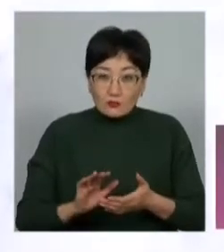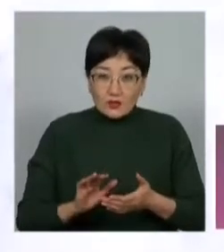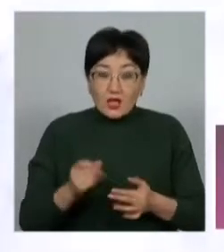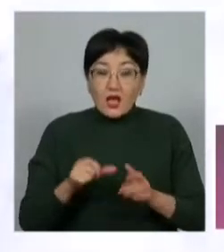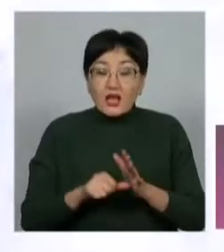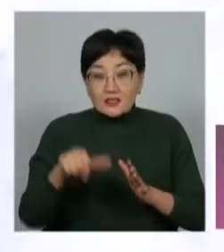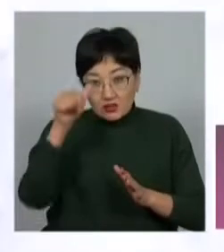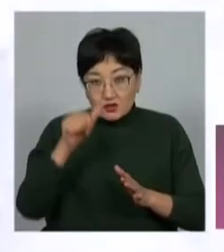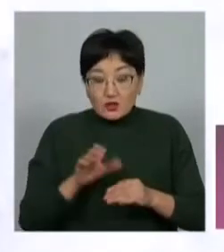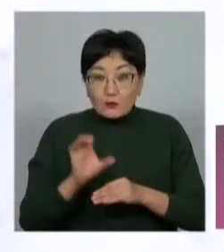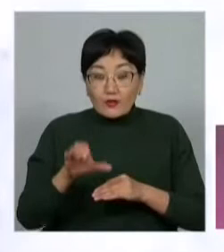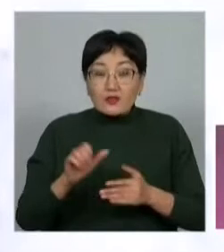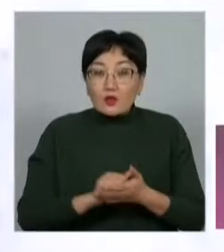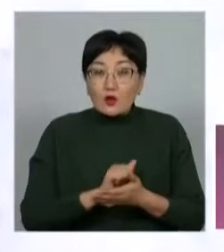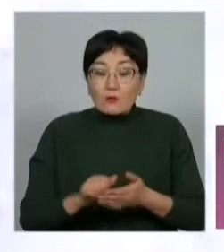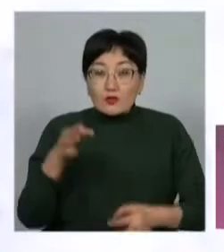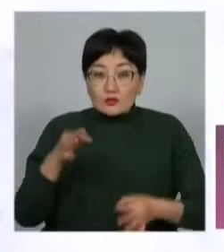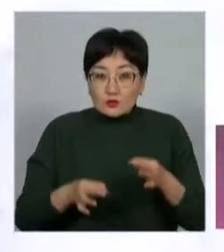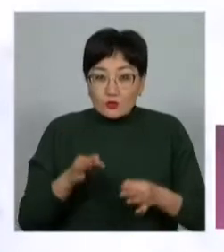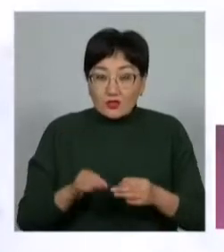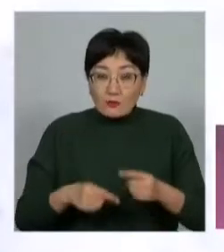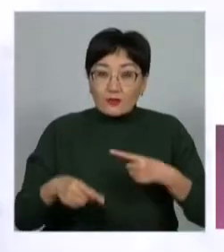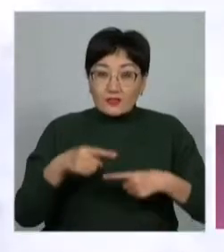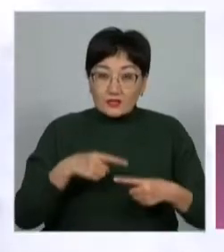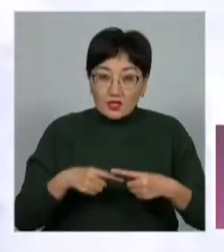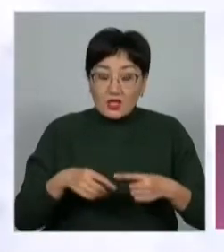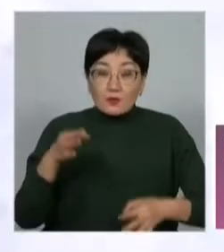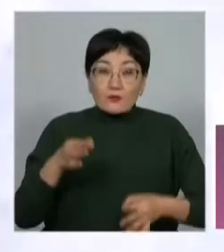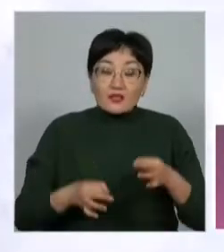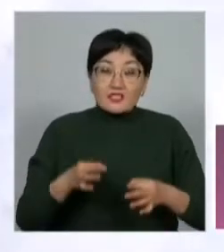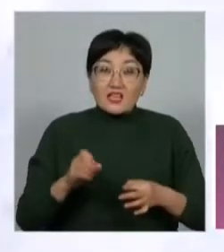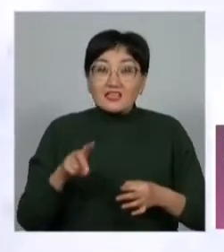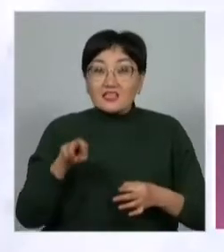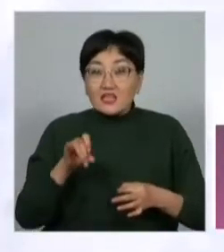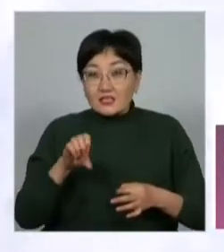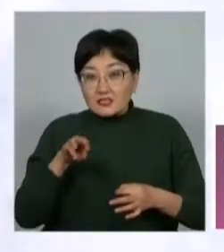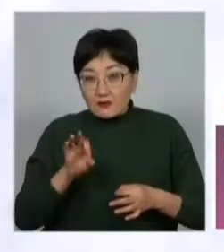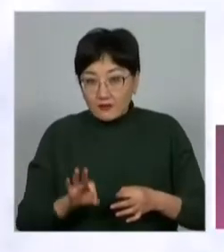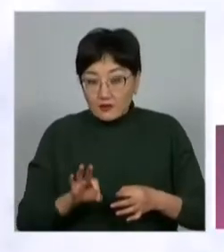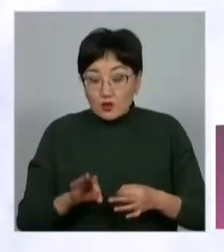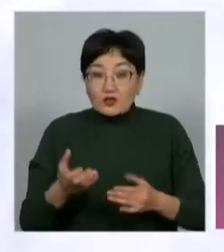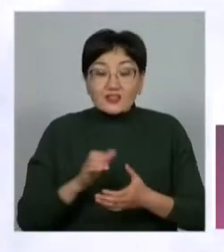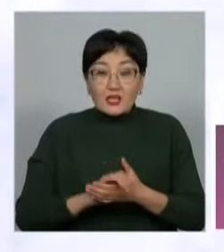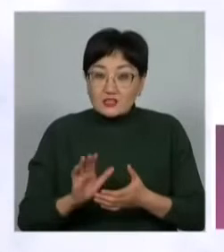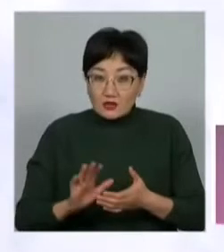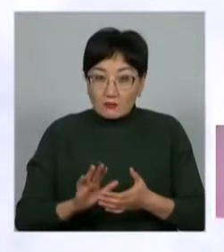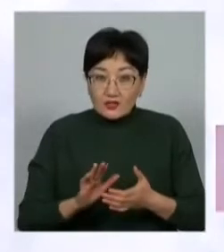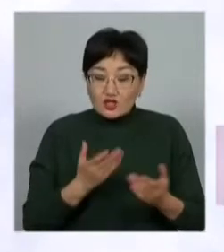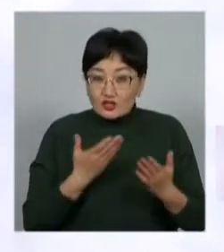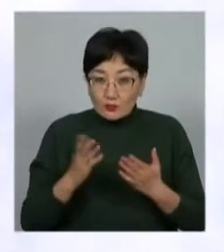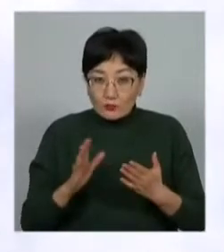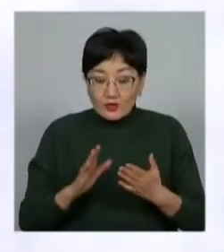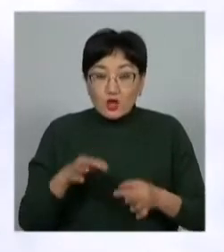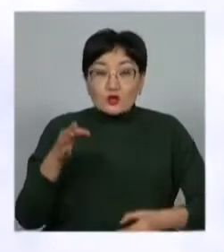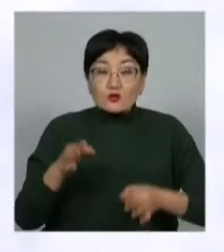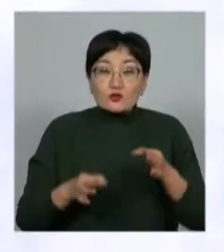6-шы айда жіберген істі таныстыр деп сот қайтарып жіберген, қанағаттандырып сотқа ходатайство істегенде. Содан таныстырмай, сот